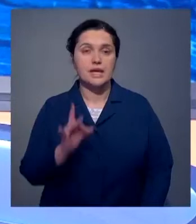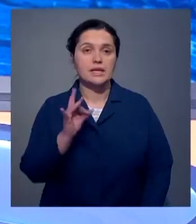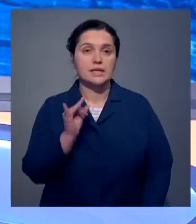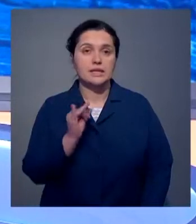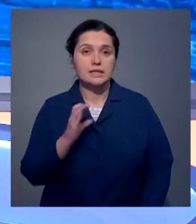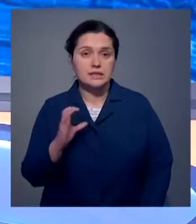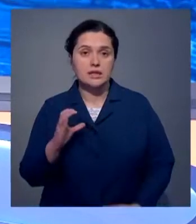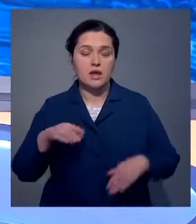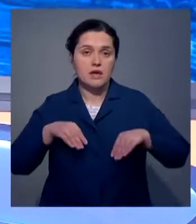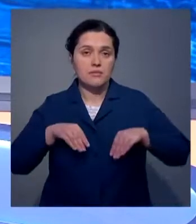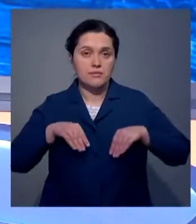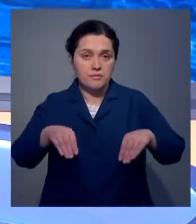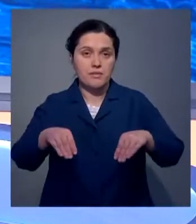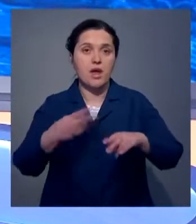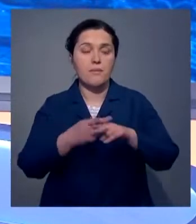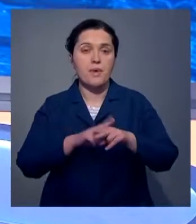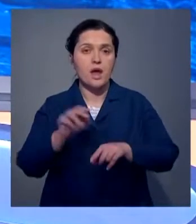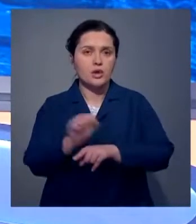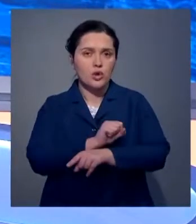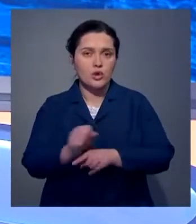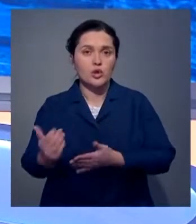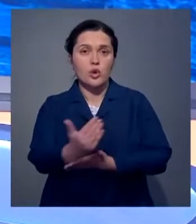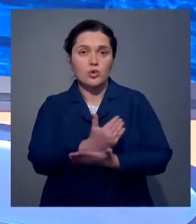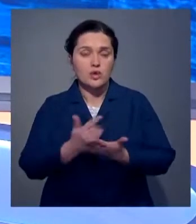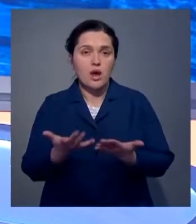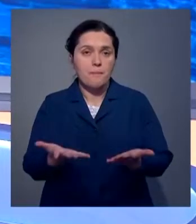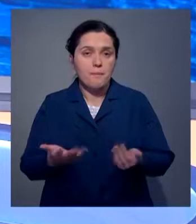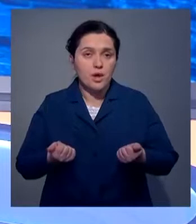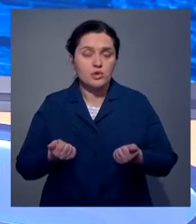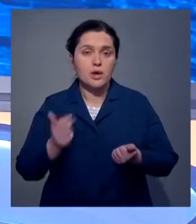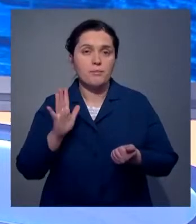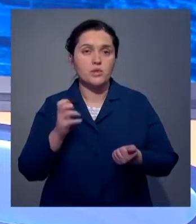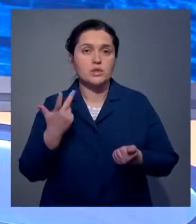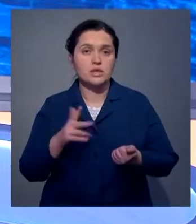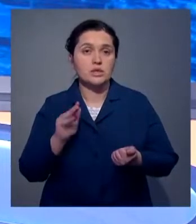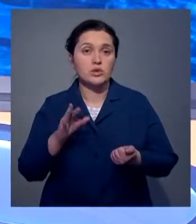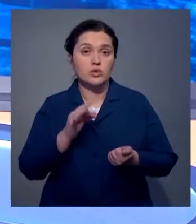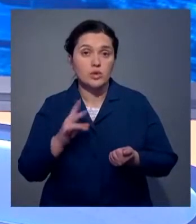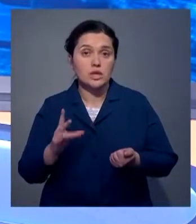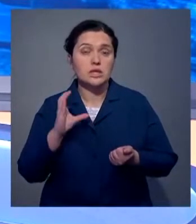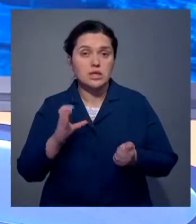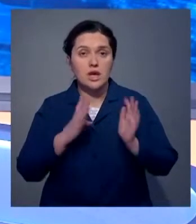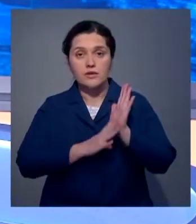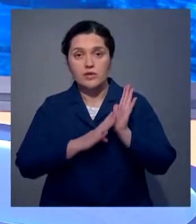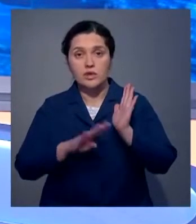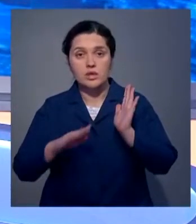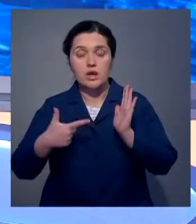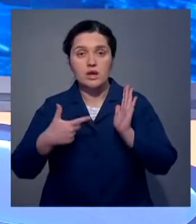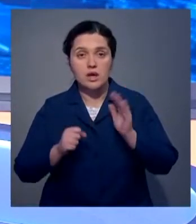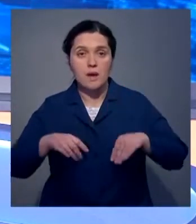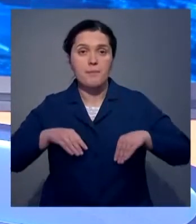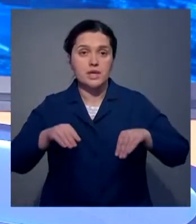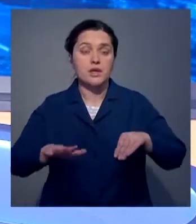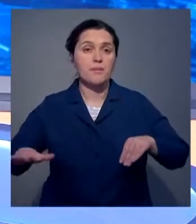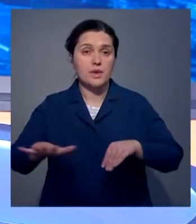Рисоводы Приоралья собрали рекордный урожай риса. Они получили 530 тысяч тонн с почти 90 тысяч гектаров посевных